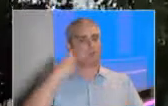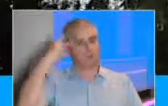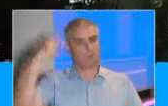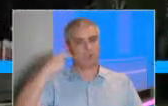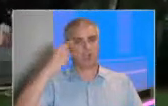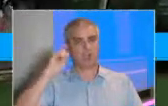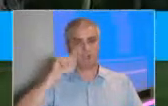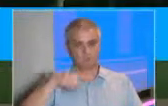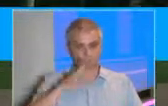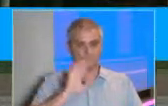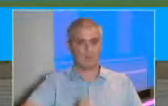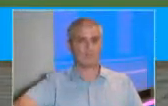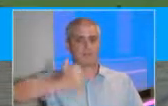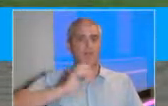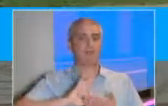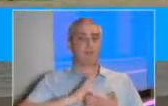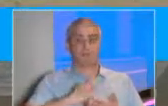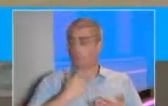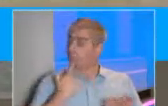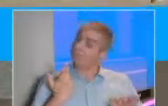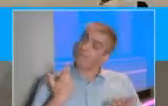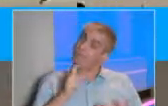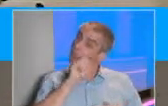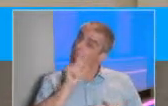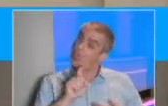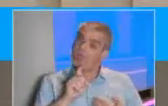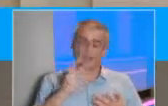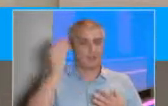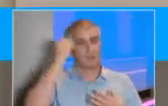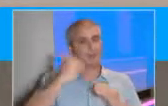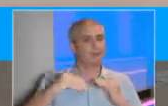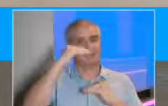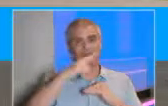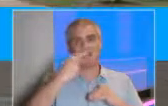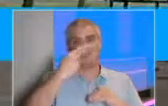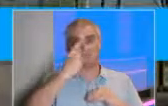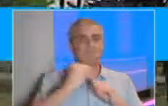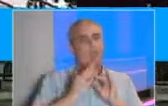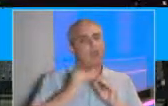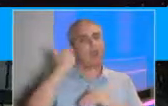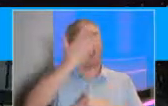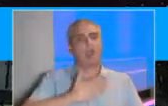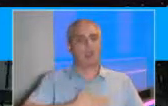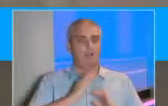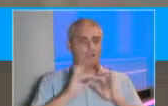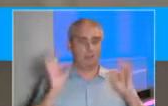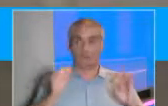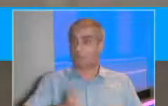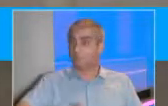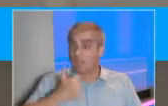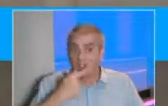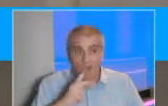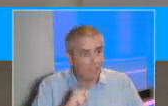גמזו וגם על מנכ״ל משרד הבריאות שאומרים, יכול להיות שבכיתות הגבוהות אנחנו נתחיל את הלימודים אחרי החגים. שר גלנט